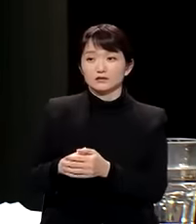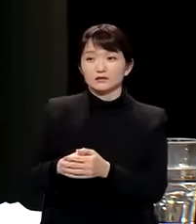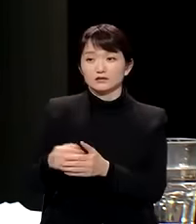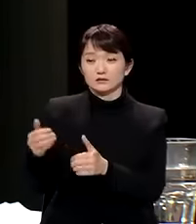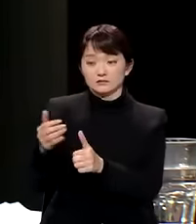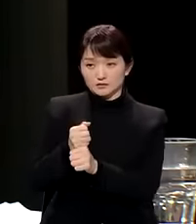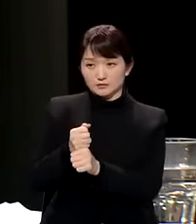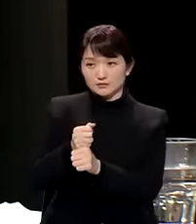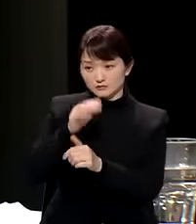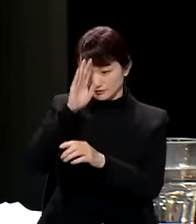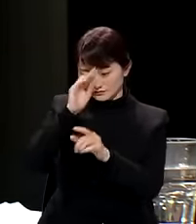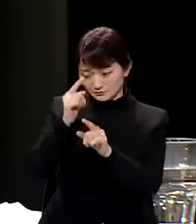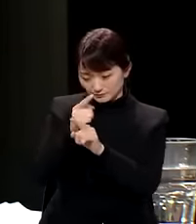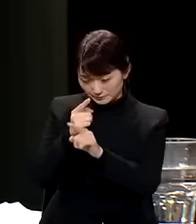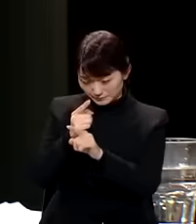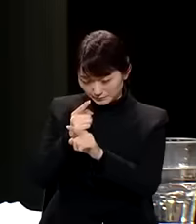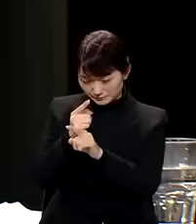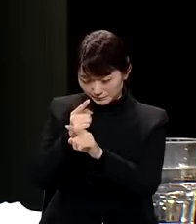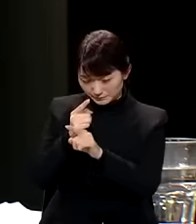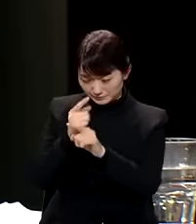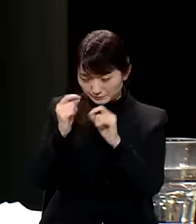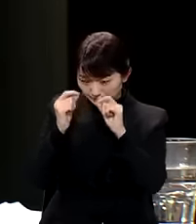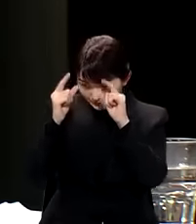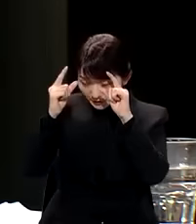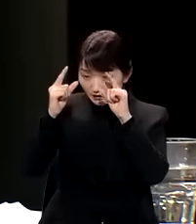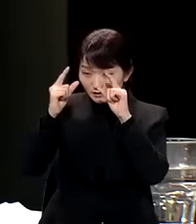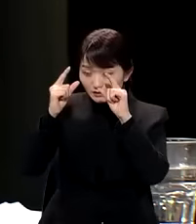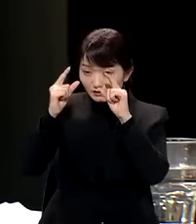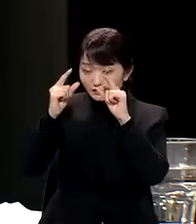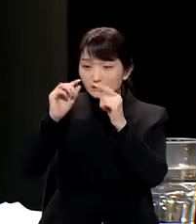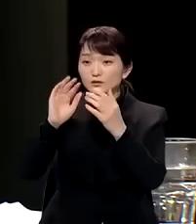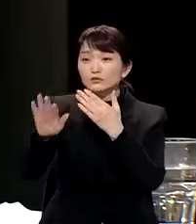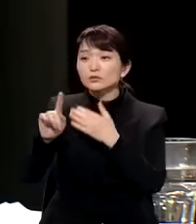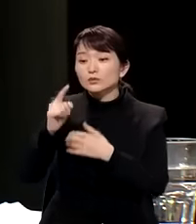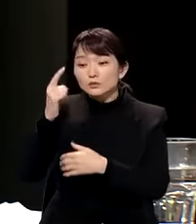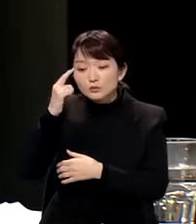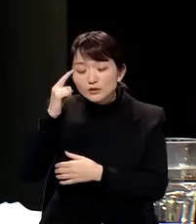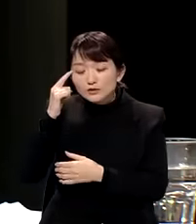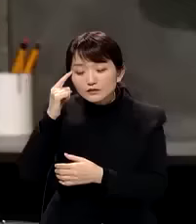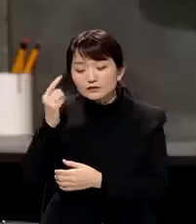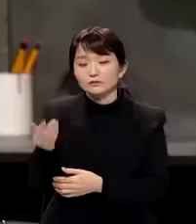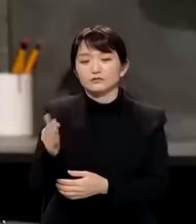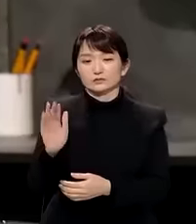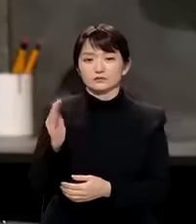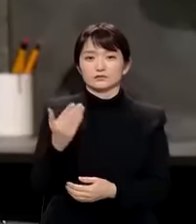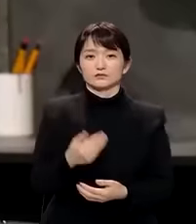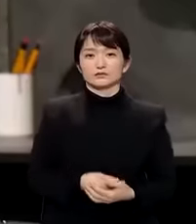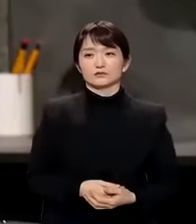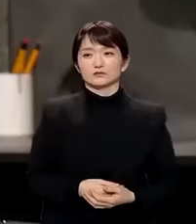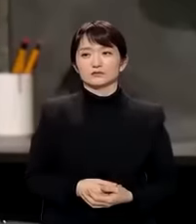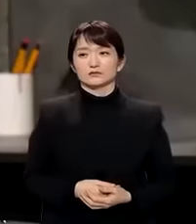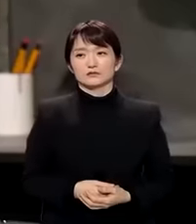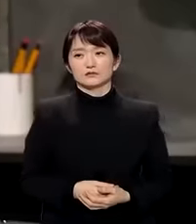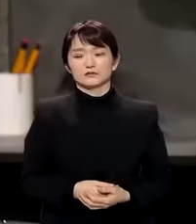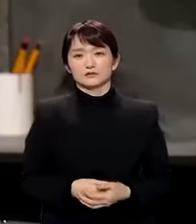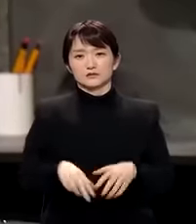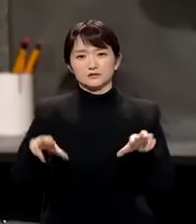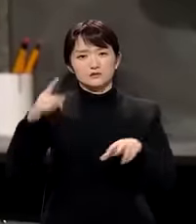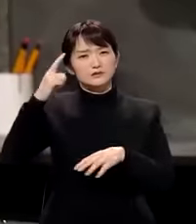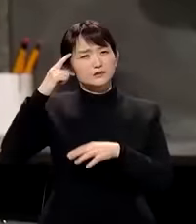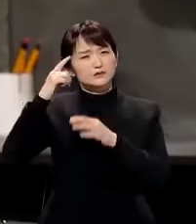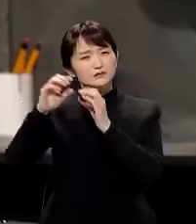치료를 해서 깨워 놓은 다음에 왜 그런 건지 물어야 될 거 아닙니까 그렇죠 그렇기 때문에 의식이 좀 없기